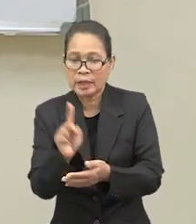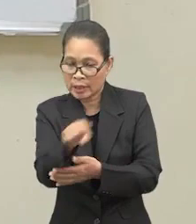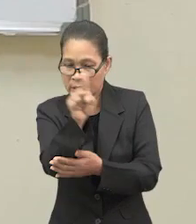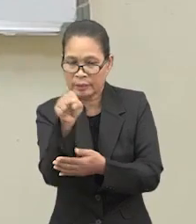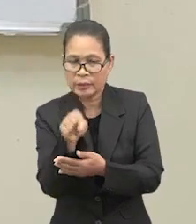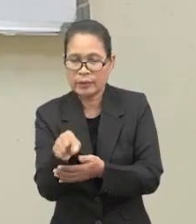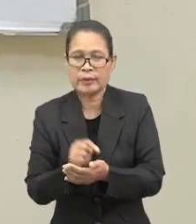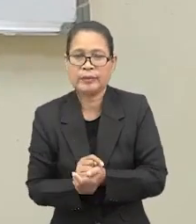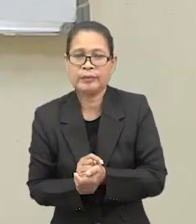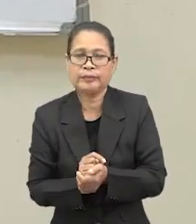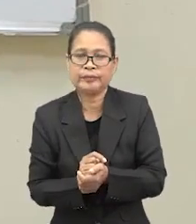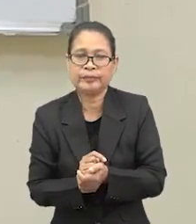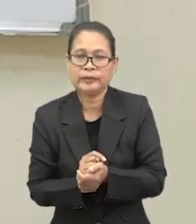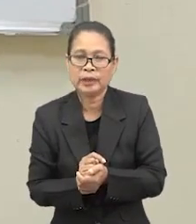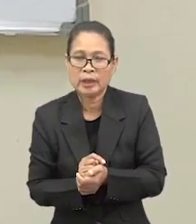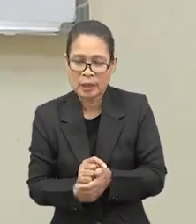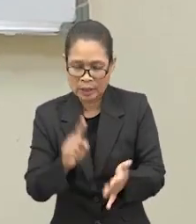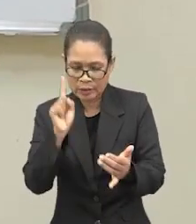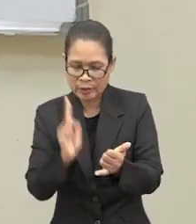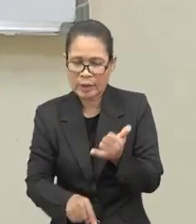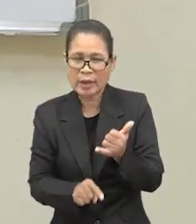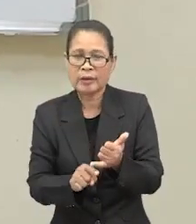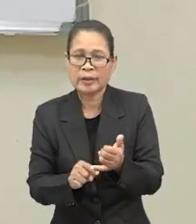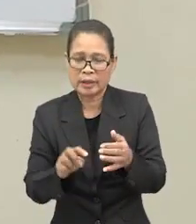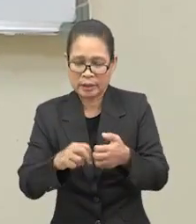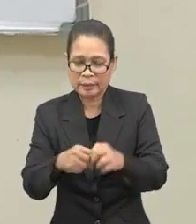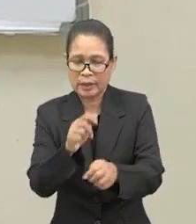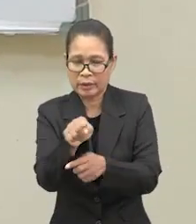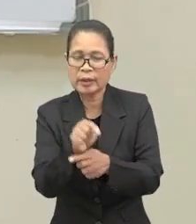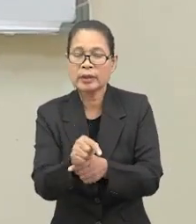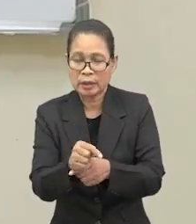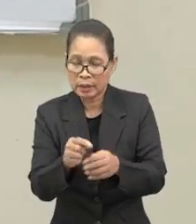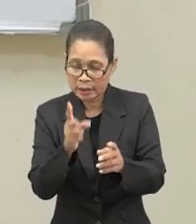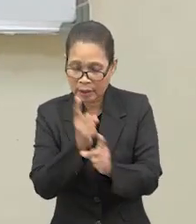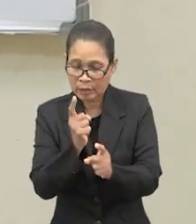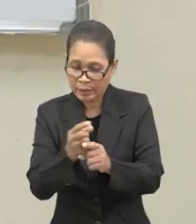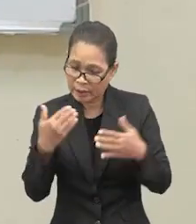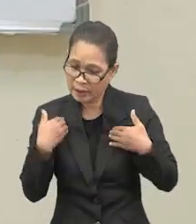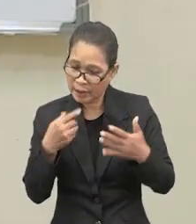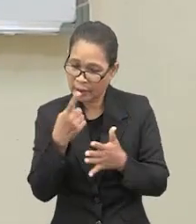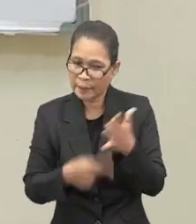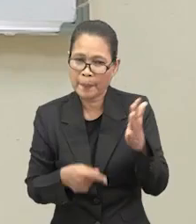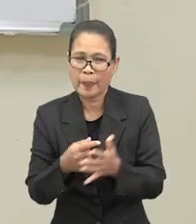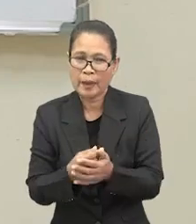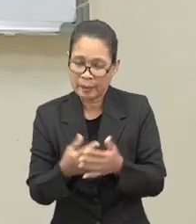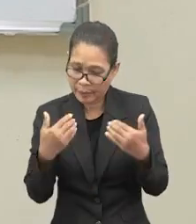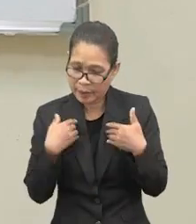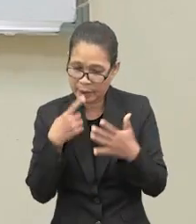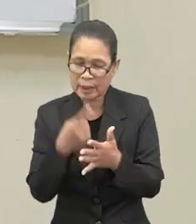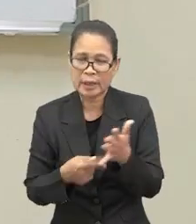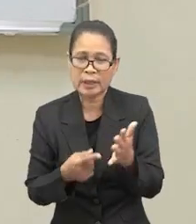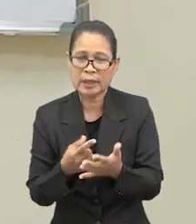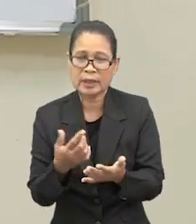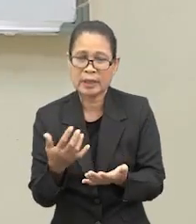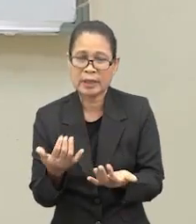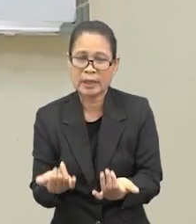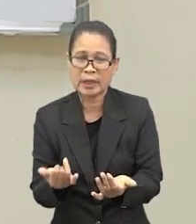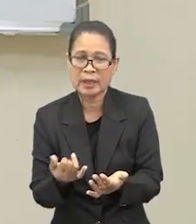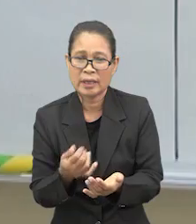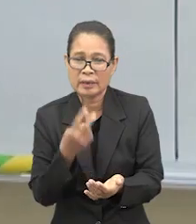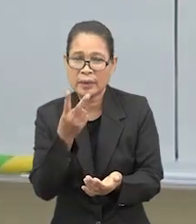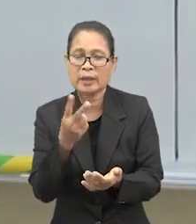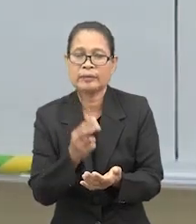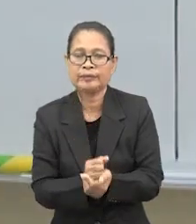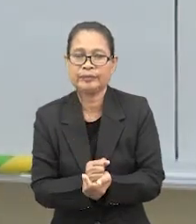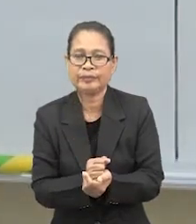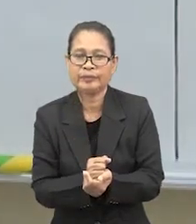ráp hay nâng xăm nù chà hay trong cao ấy nây chùm nọt đi mùi thở miền ấy có nghĩa thở